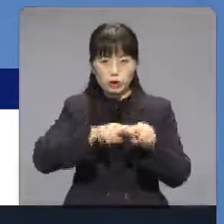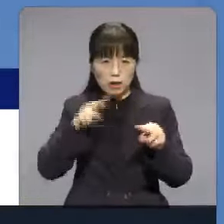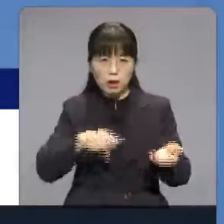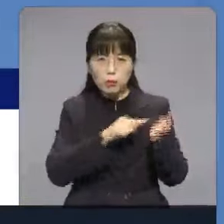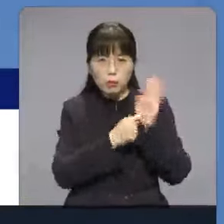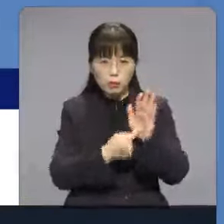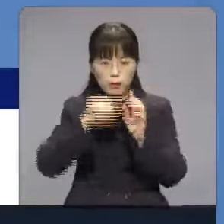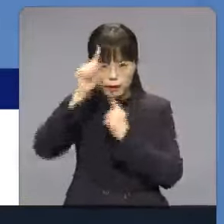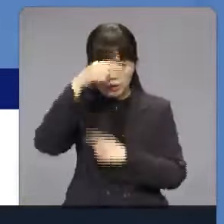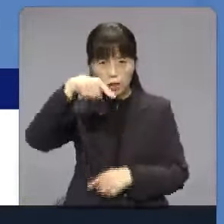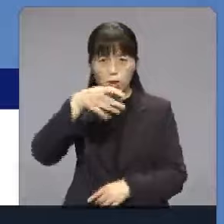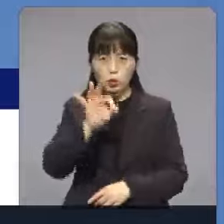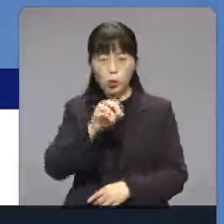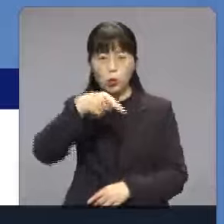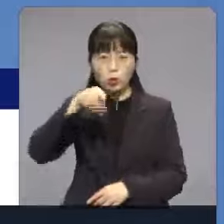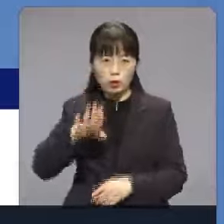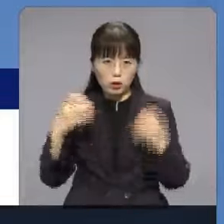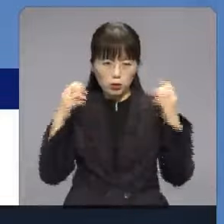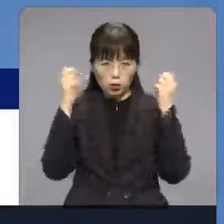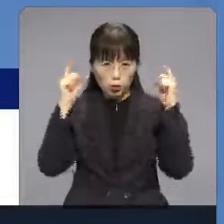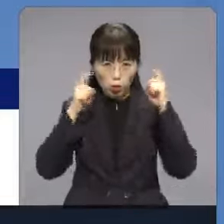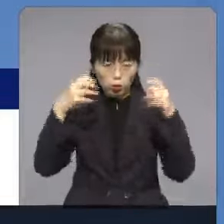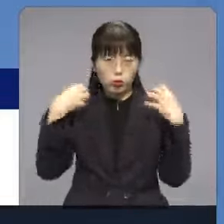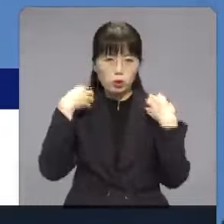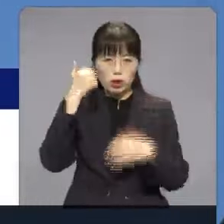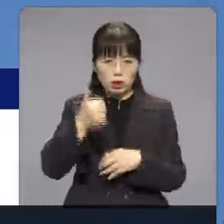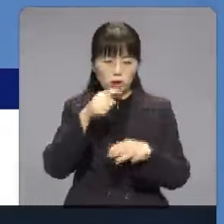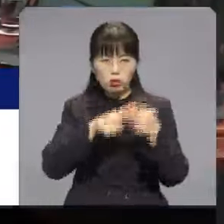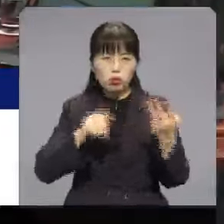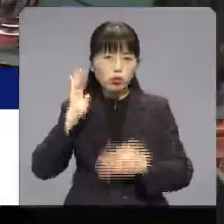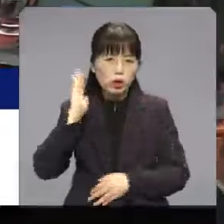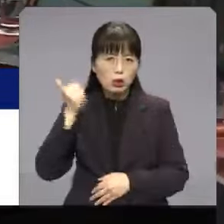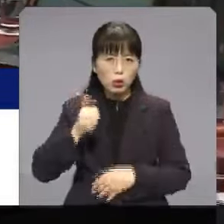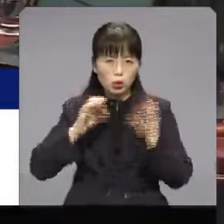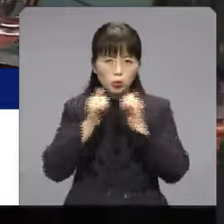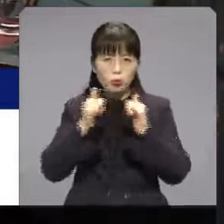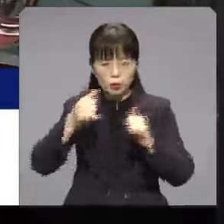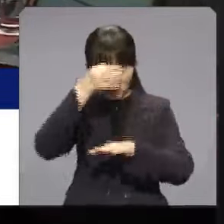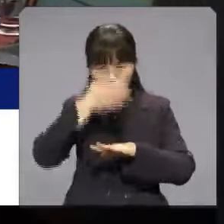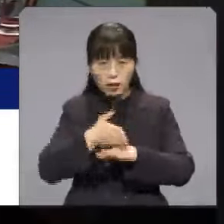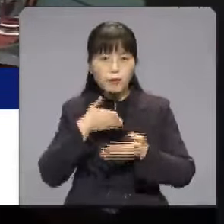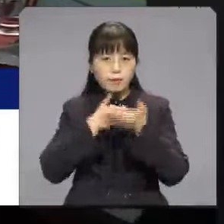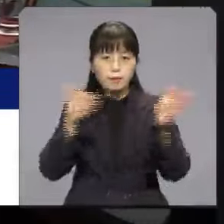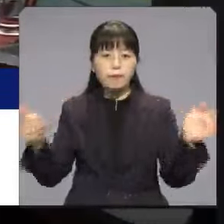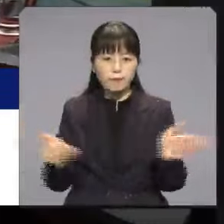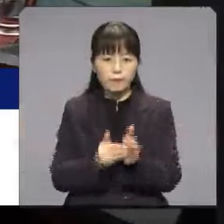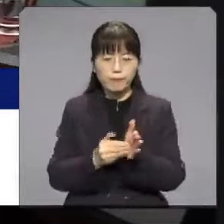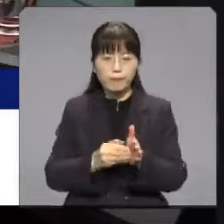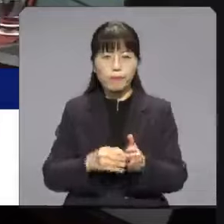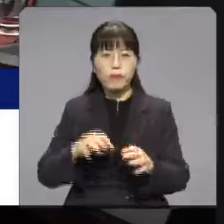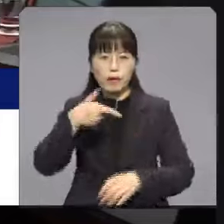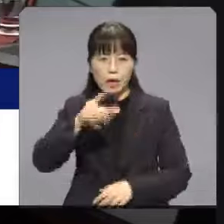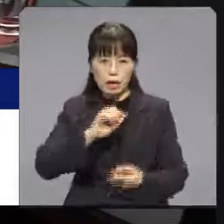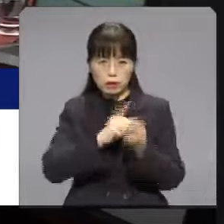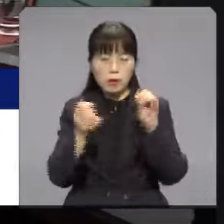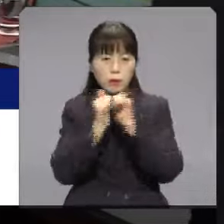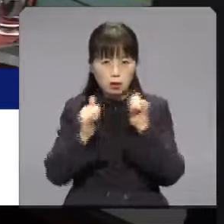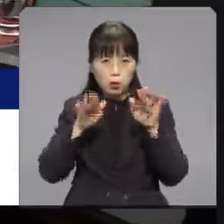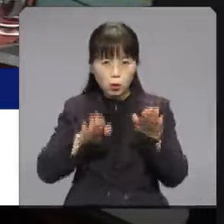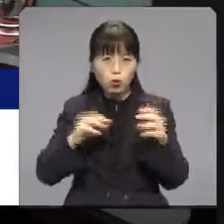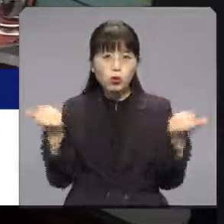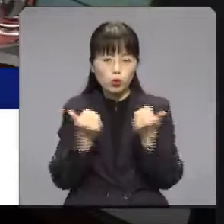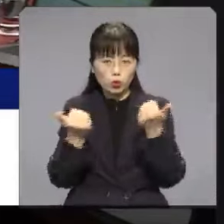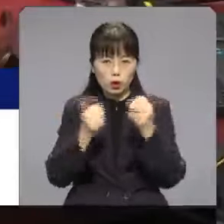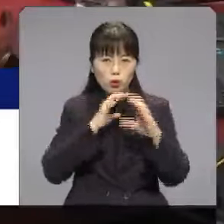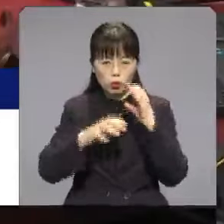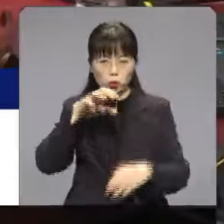표명한 이종석 호주 대사에 대해 윤 대통령의 대국민 사과를 촉구했습니다 강민석 대변인은 오늘 국회